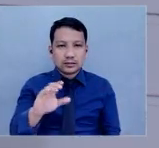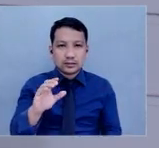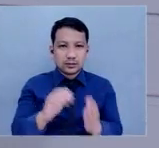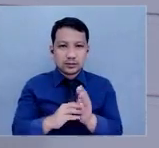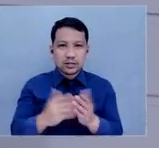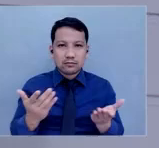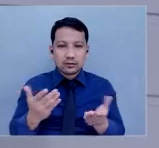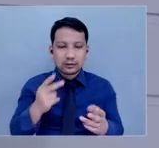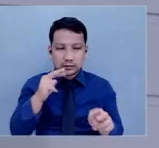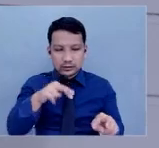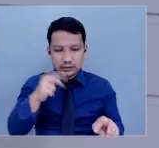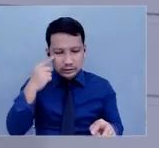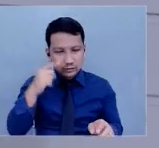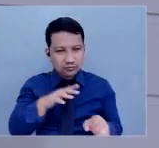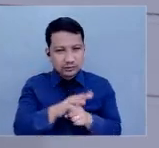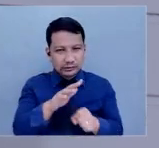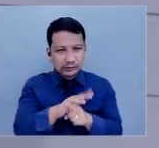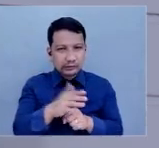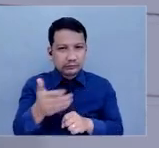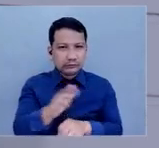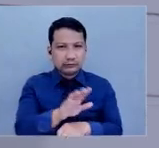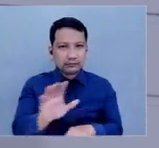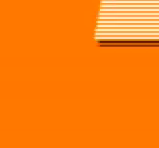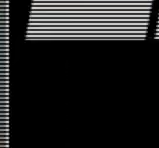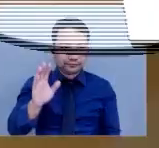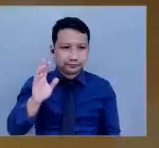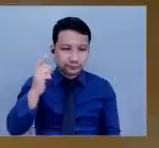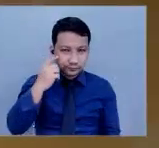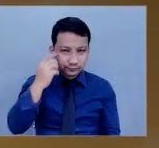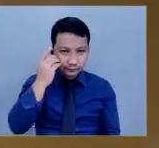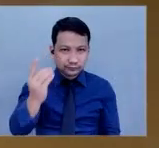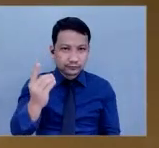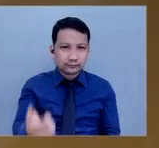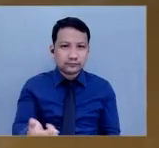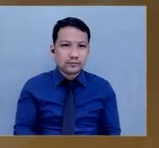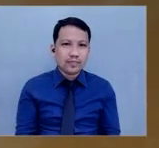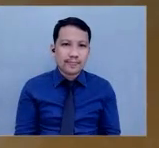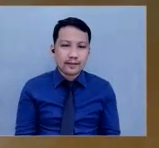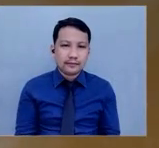rape. Nasa frontline ng balitang yan si Gary De Leon.